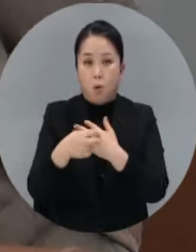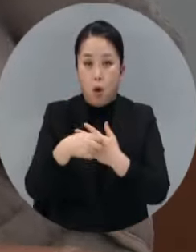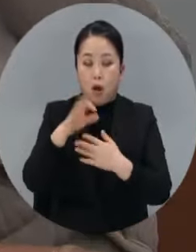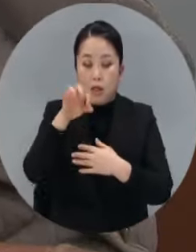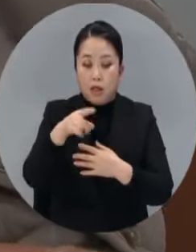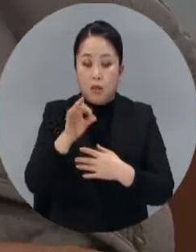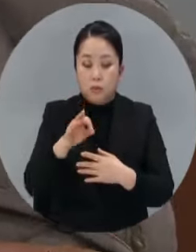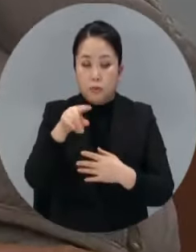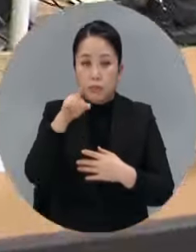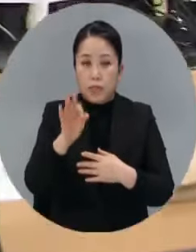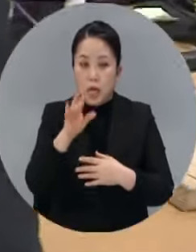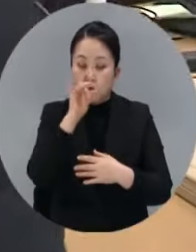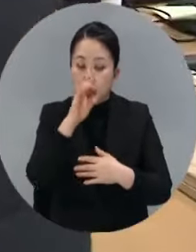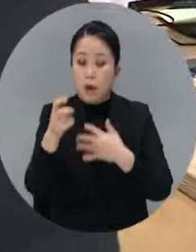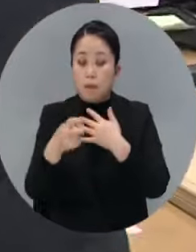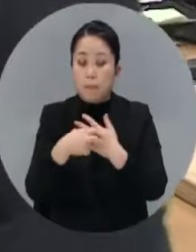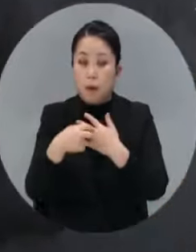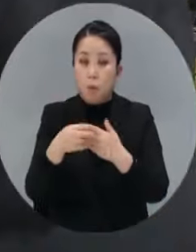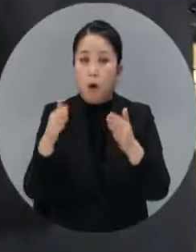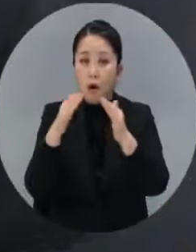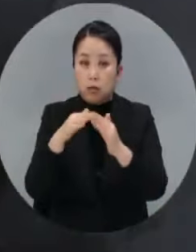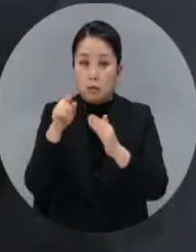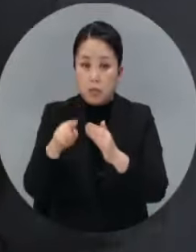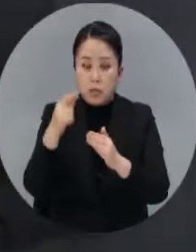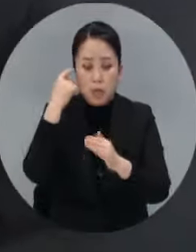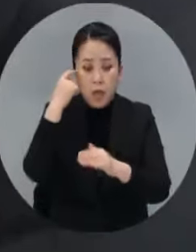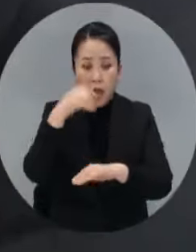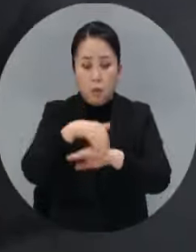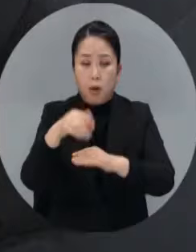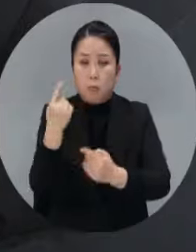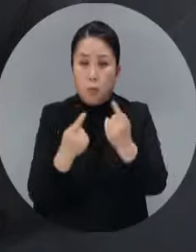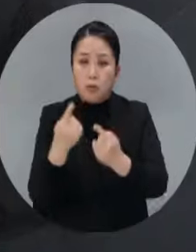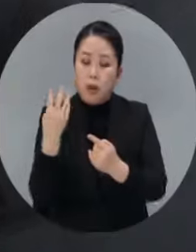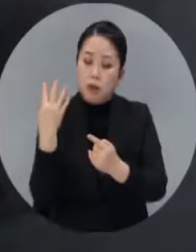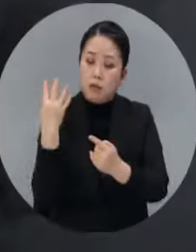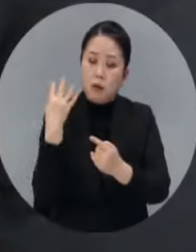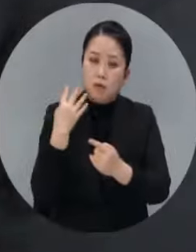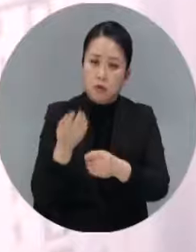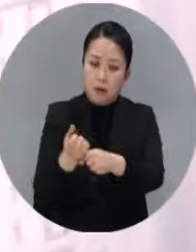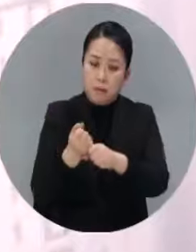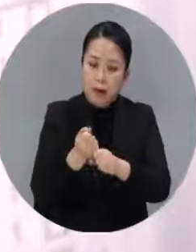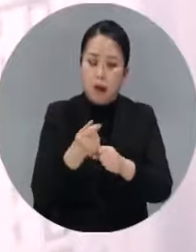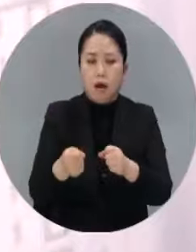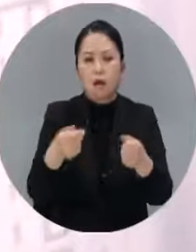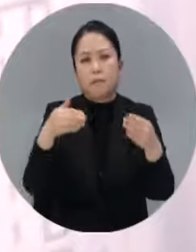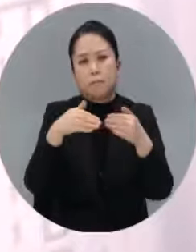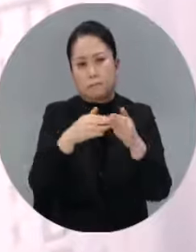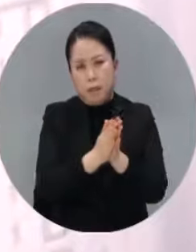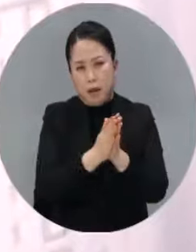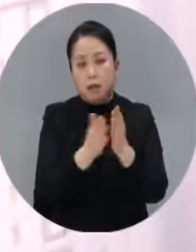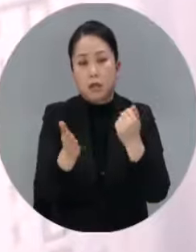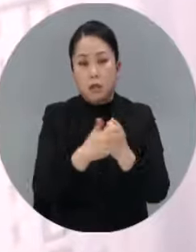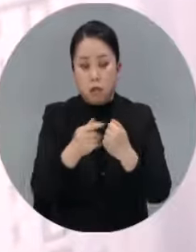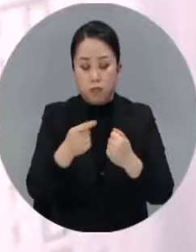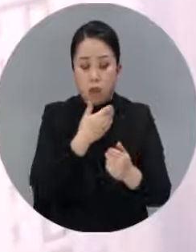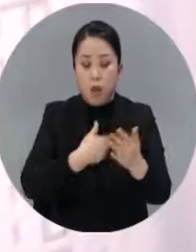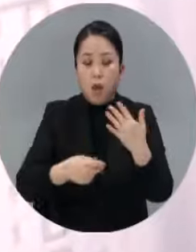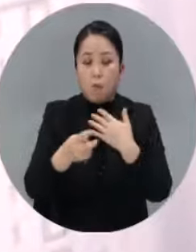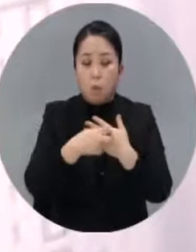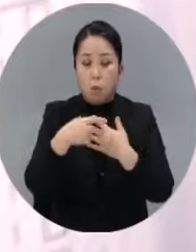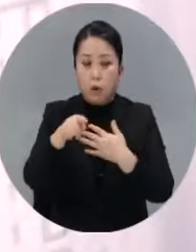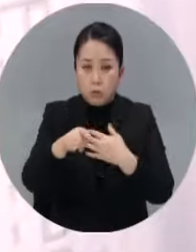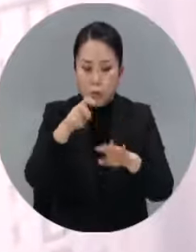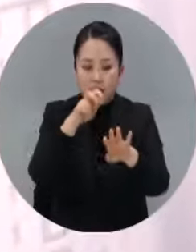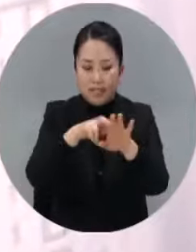웅상중앙 병원이 예정보다 빨리 나흘전 문을 닫으면서 보건소가 진단서 발급 업무를